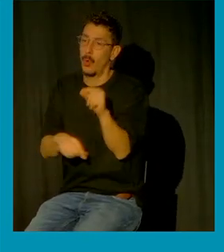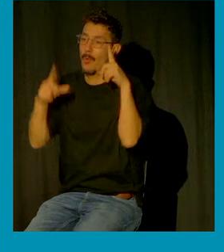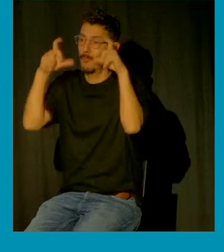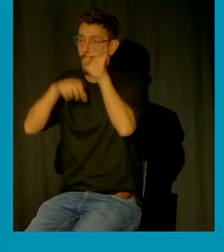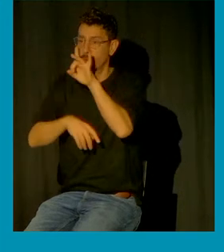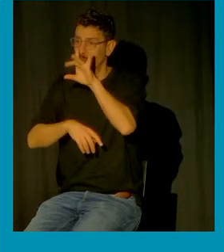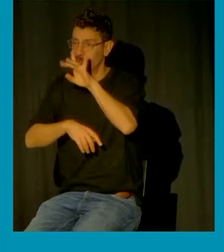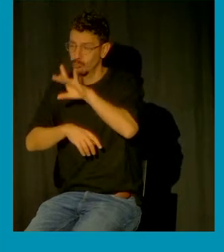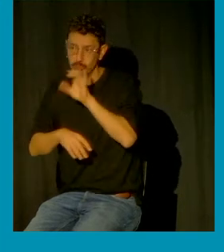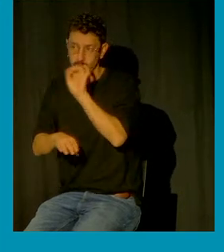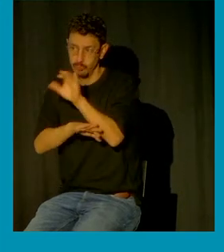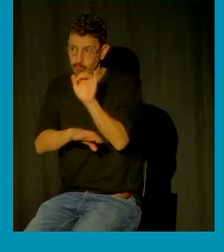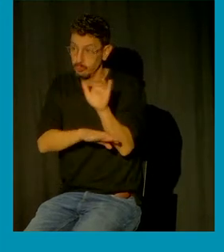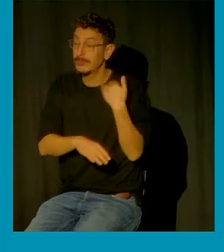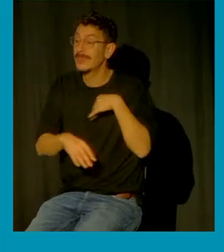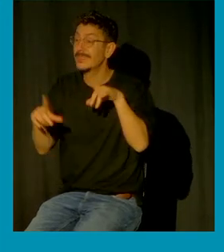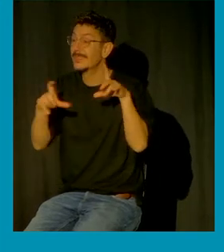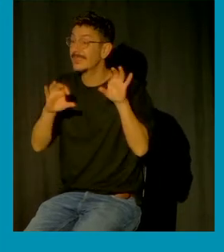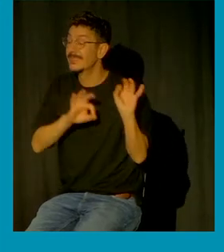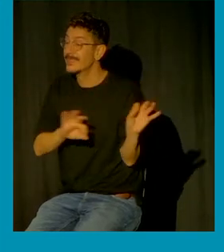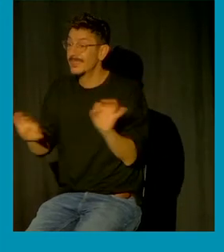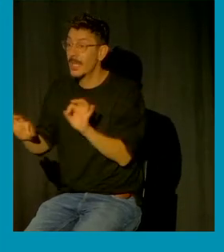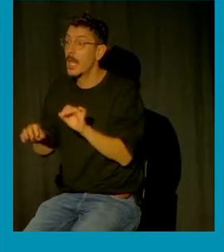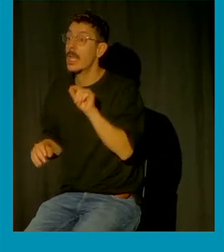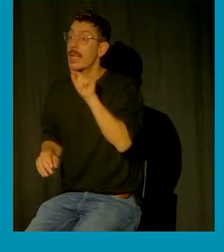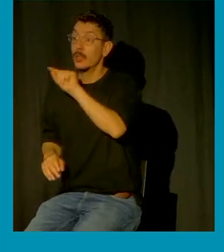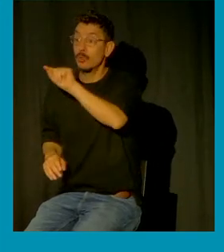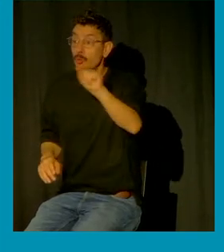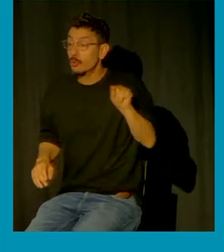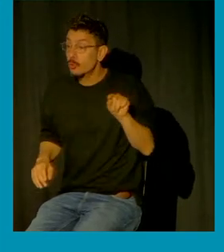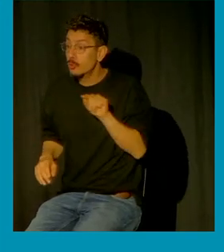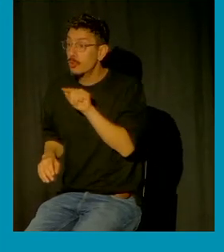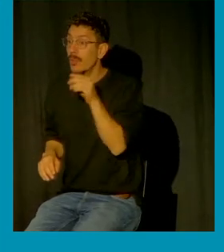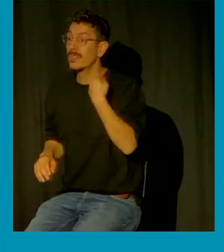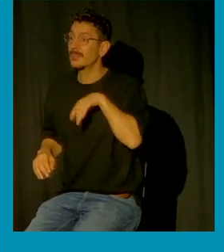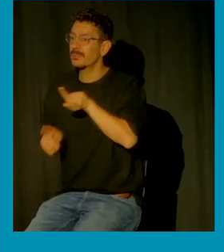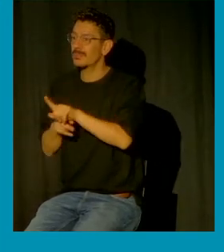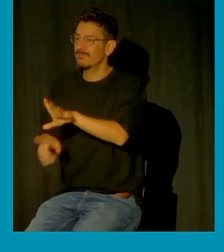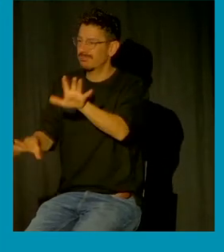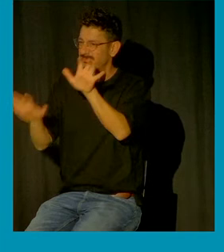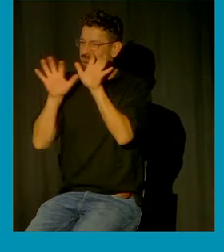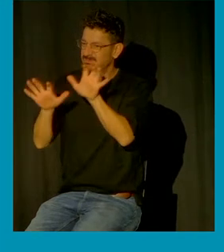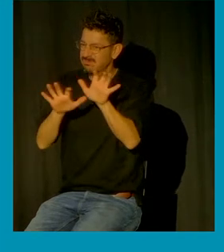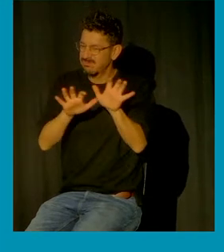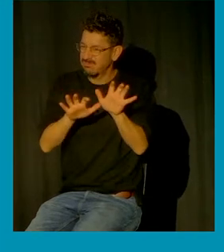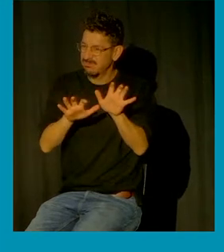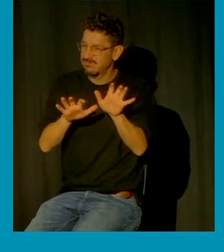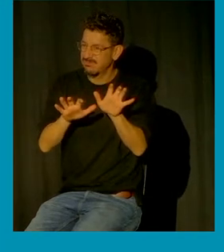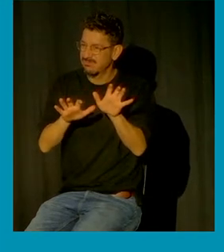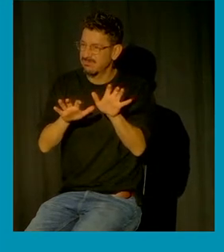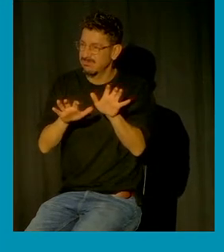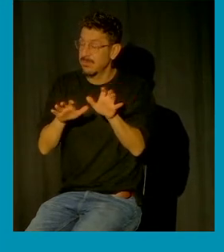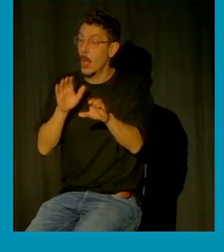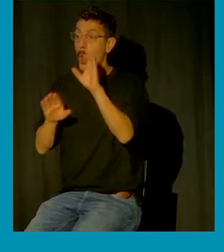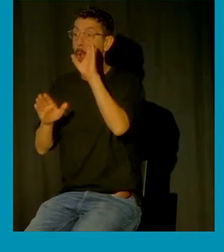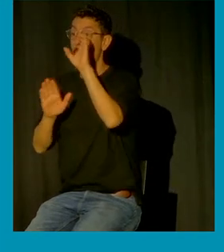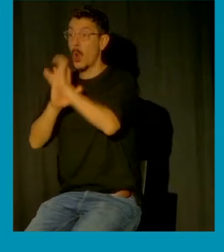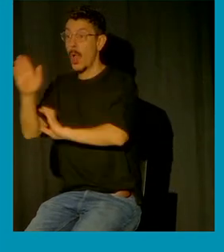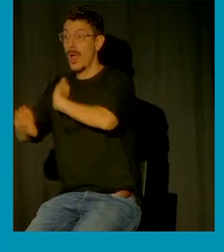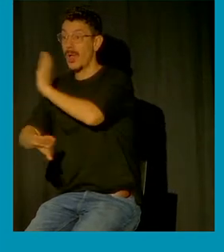habituals i quotidianes d'alguna manera totes aquestes vexacions com deia van quedar fora del codi penal